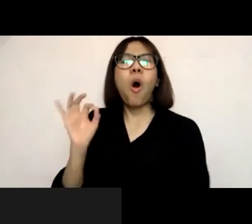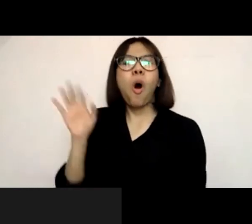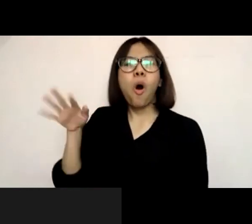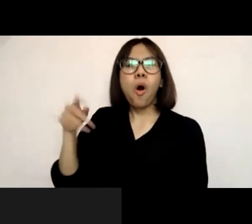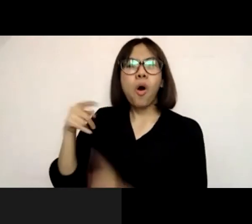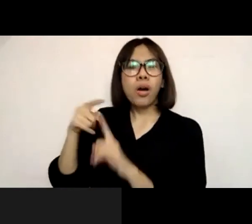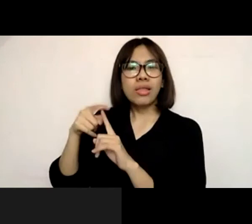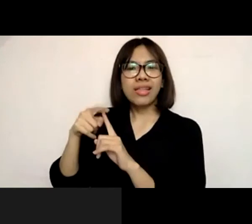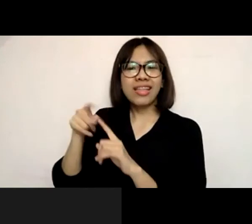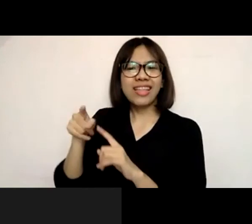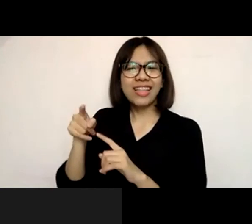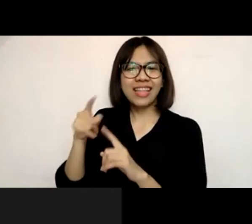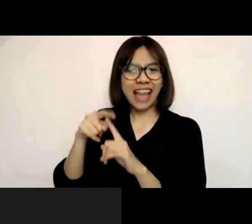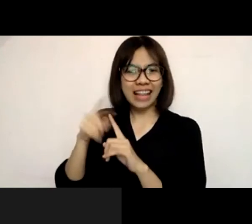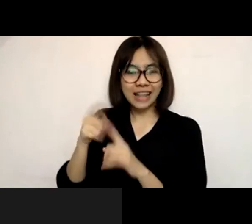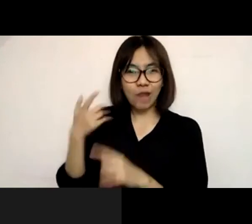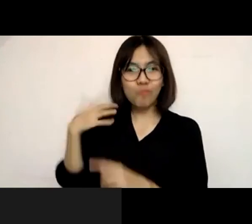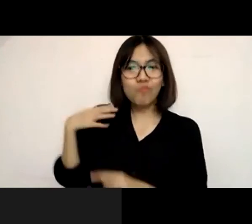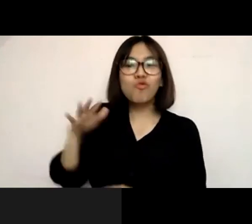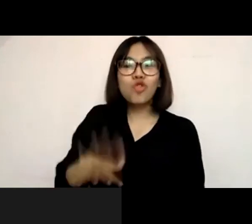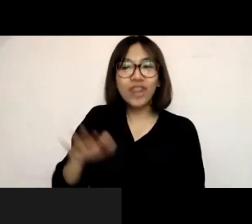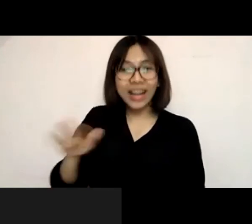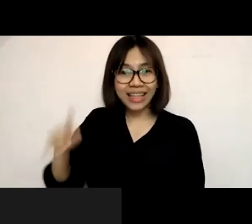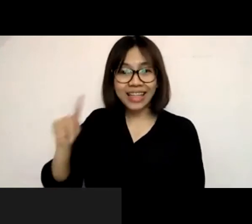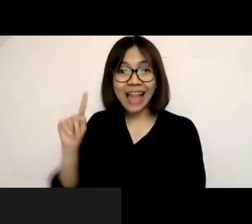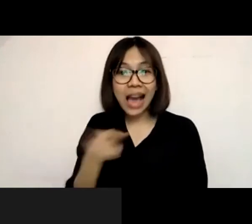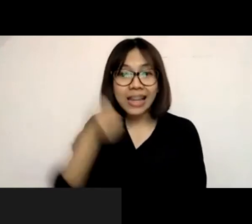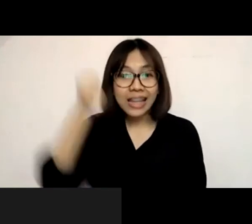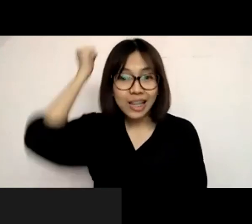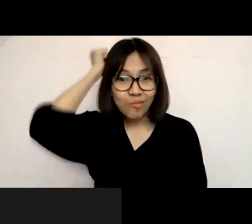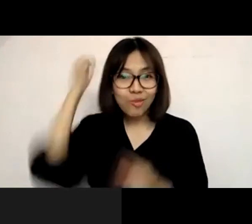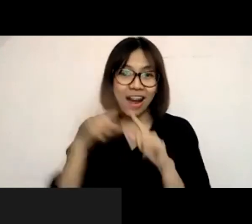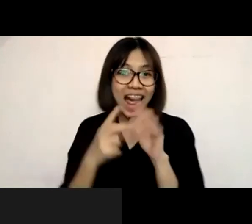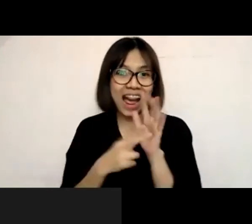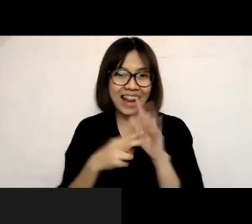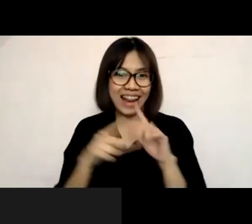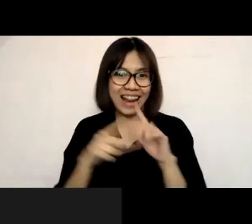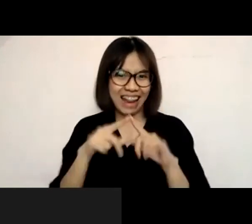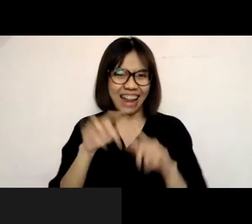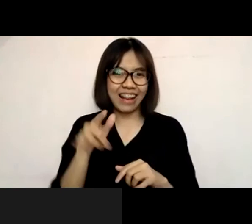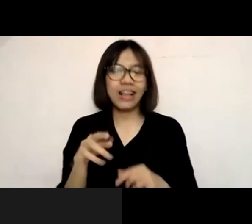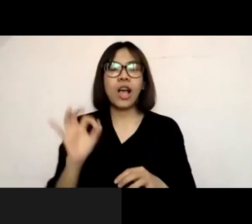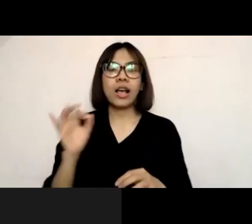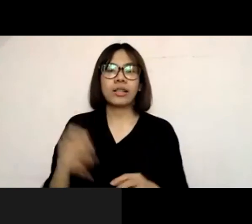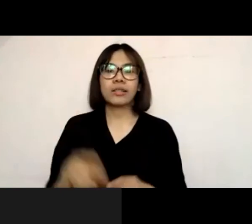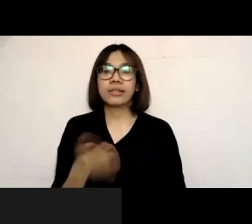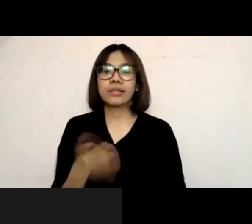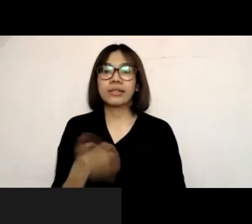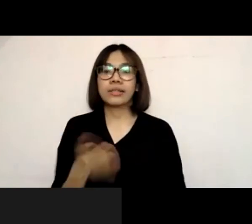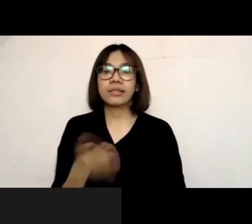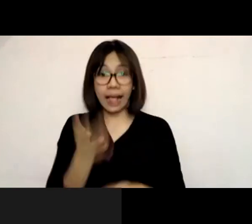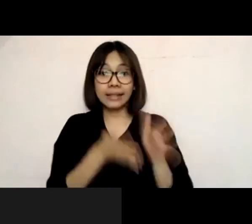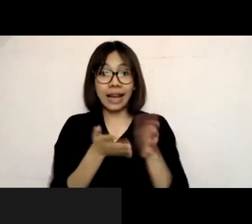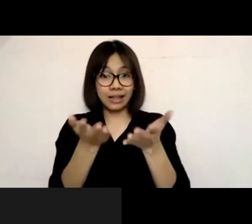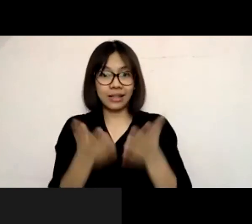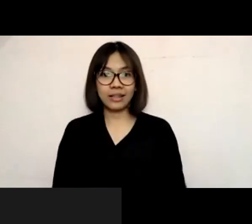Iya. Baik, silakan Tasya, apa yang ingin disampaikan harapannya Tasya ya? Siap.